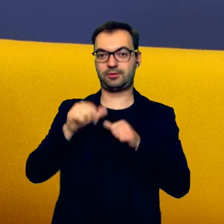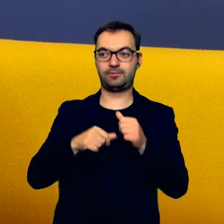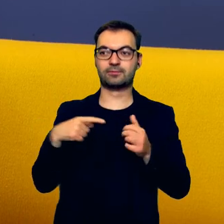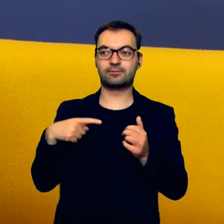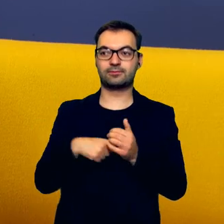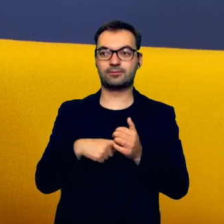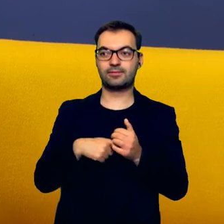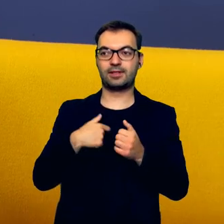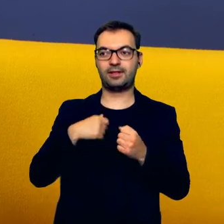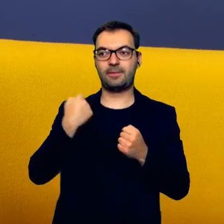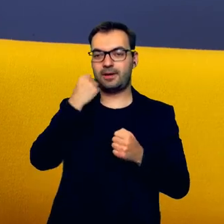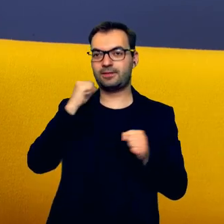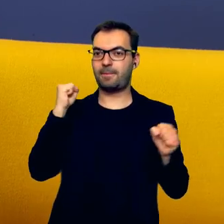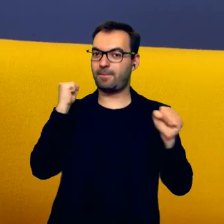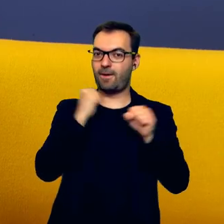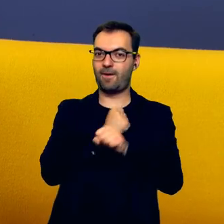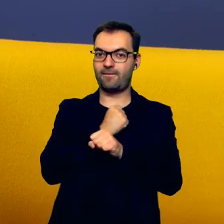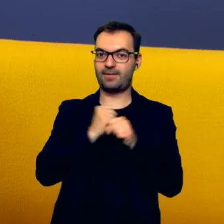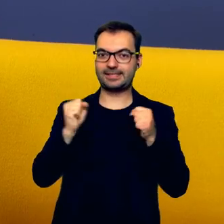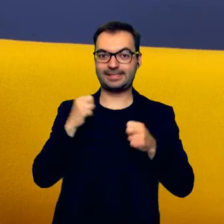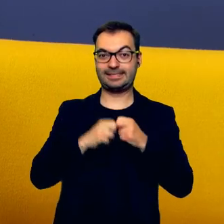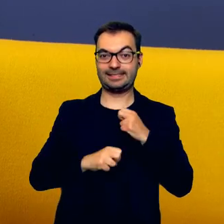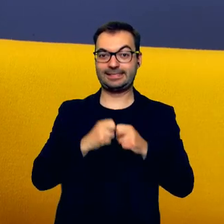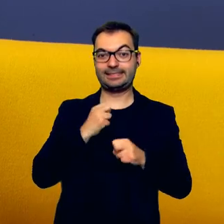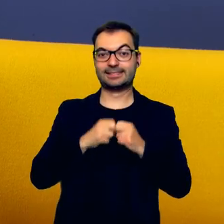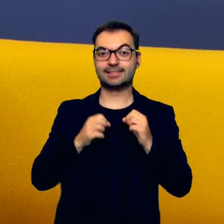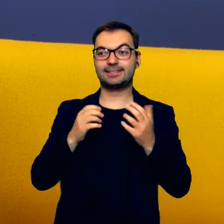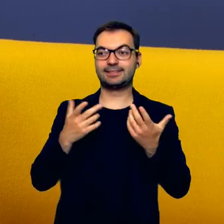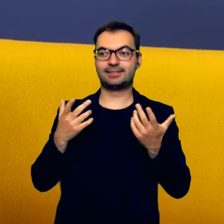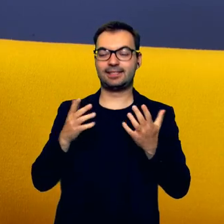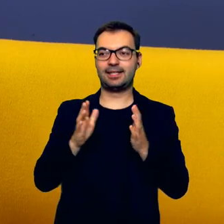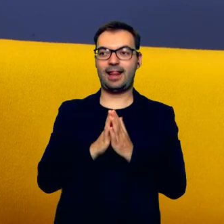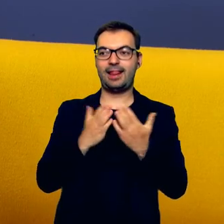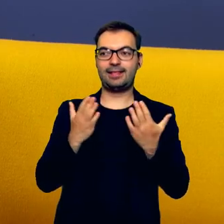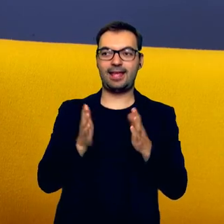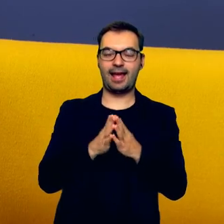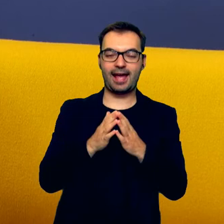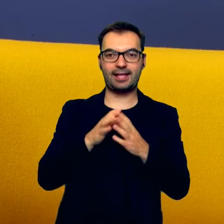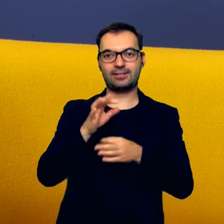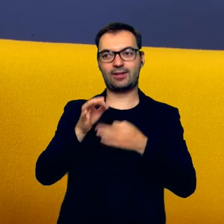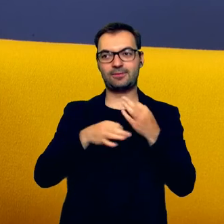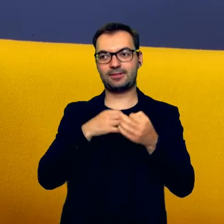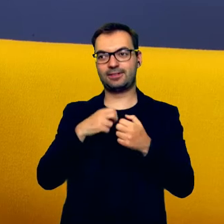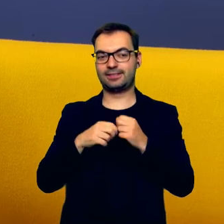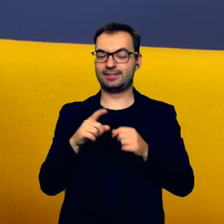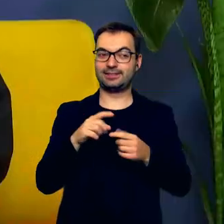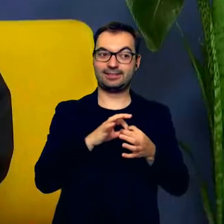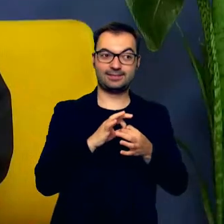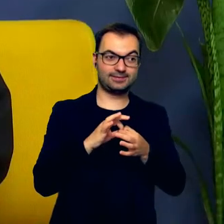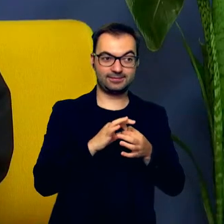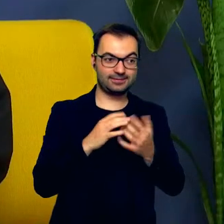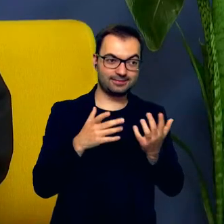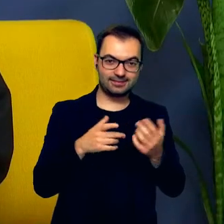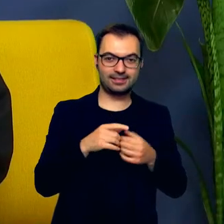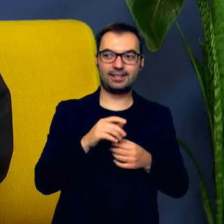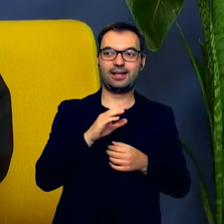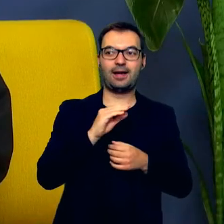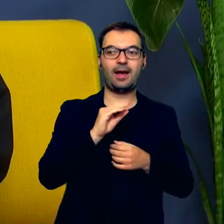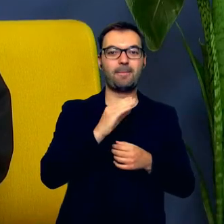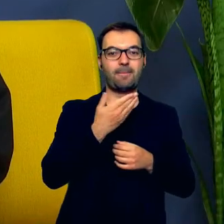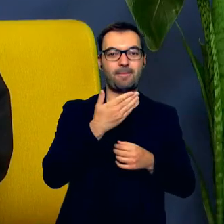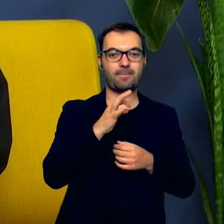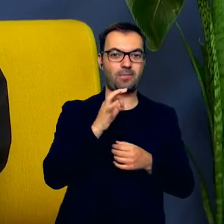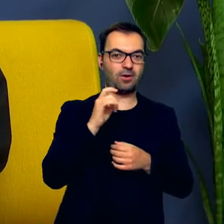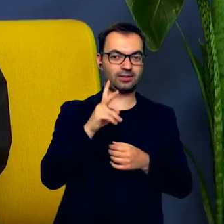trafiłem na pewien bardzo poważny problem literacko-narracyjny, powiedziałbym. Związany z Eberhardem